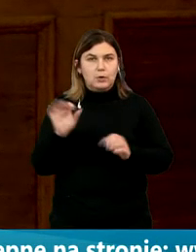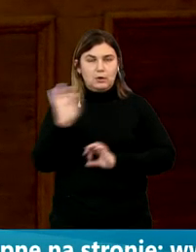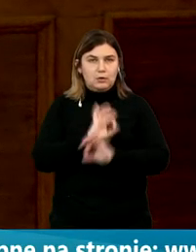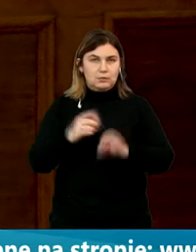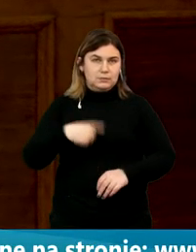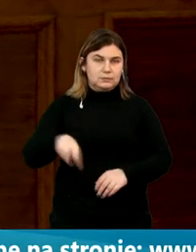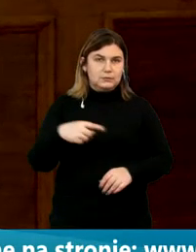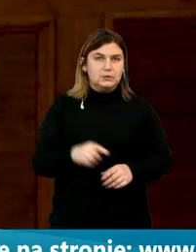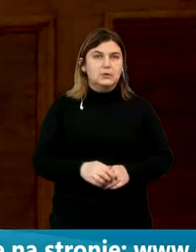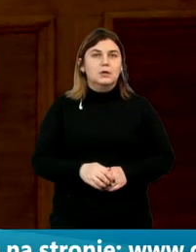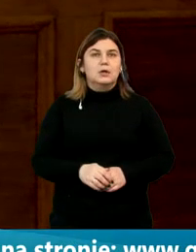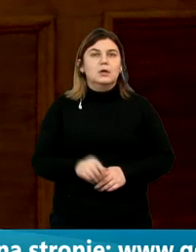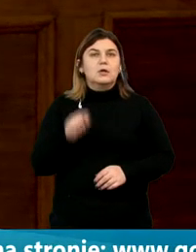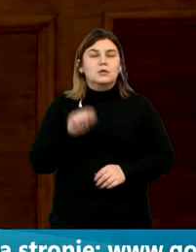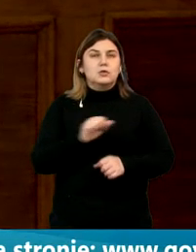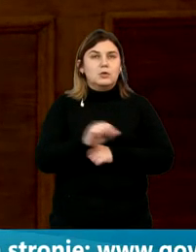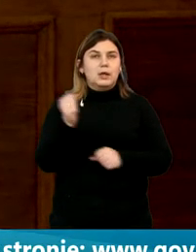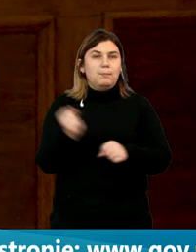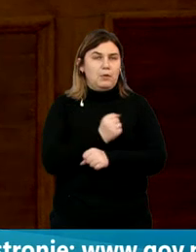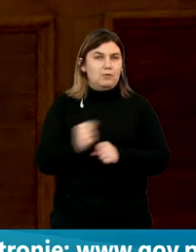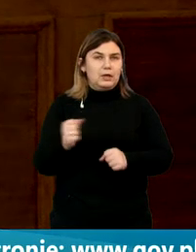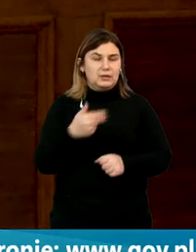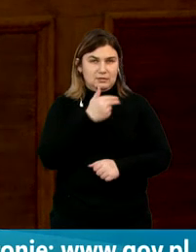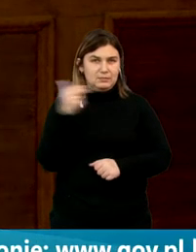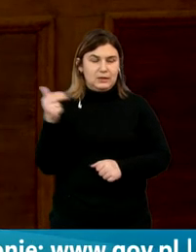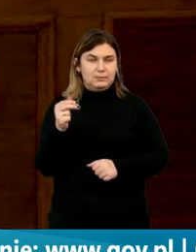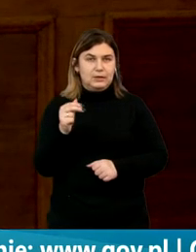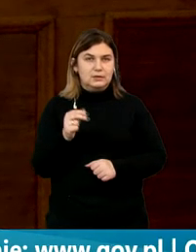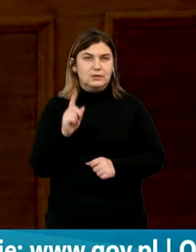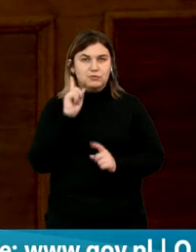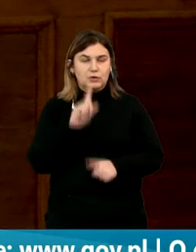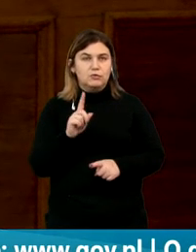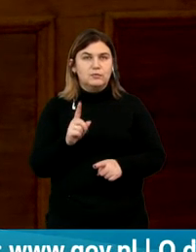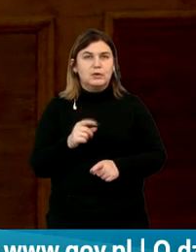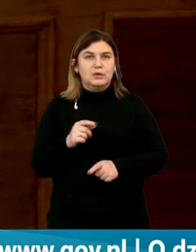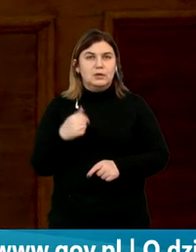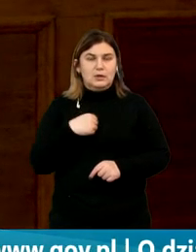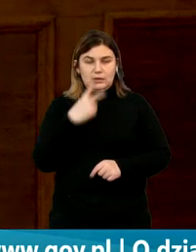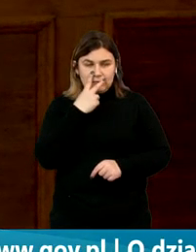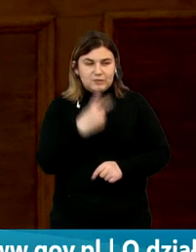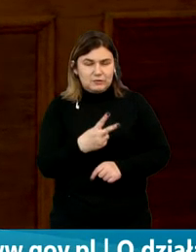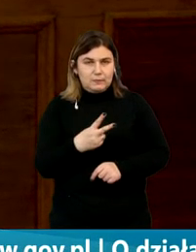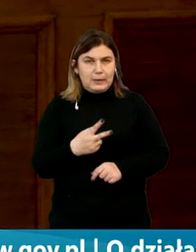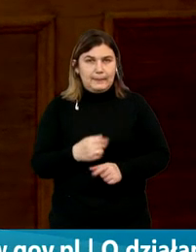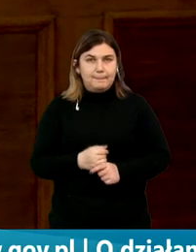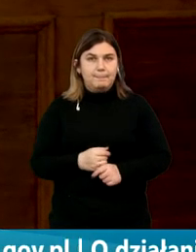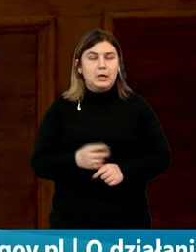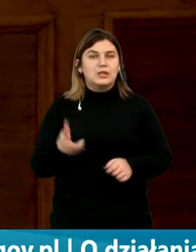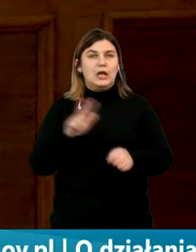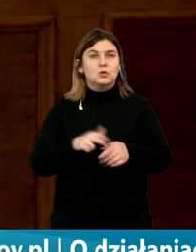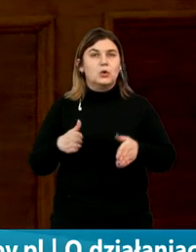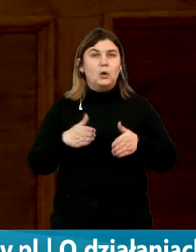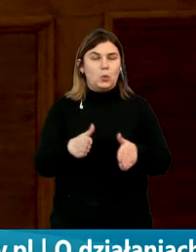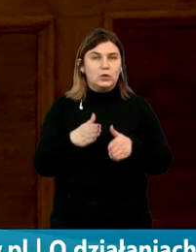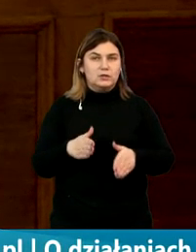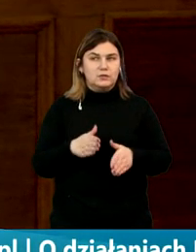czasie? Panie Krzysztofie, to jest bardzo poważny temat. Rzeczywiście od pewnego czasu się nad tym pochylamy. Niektóre ulice, jak Państwo